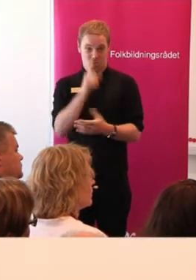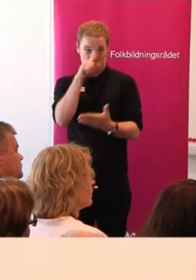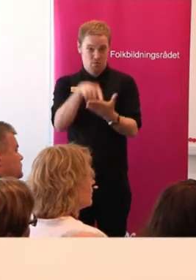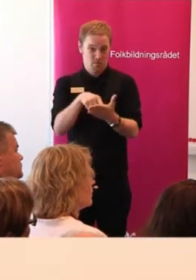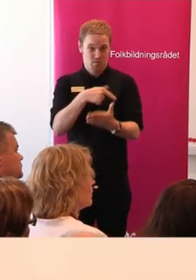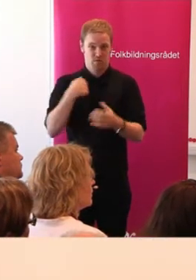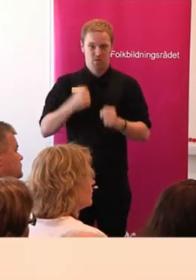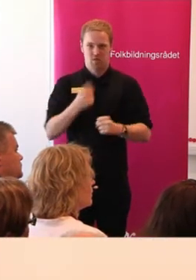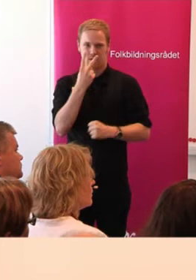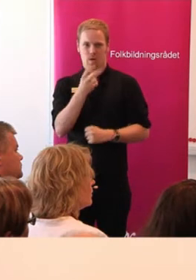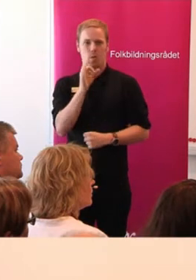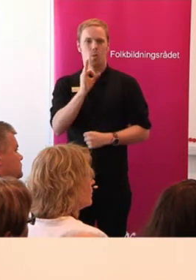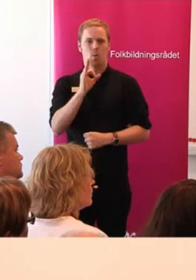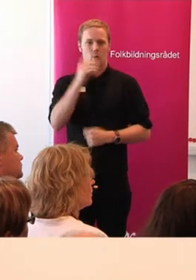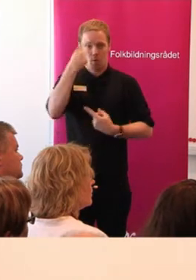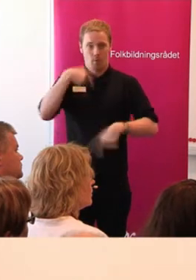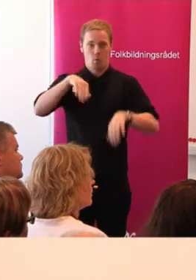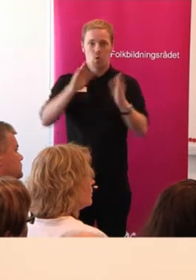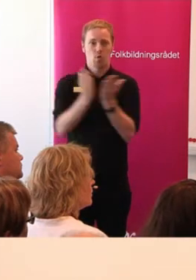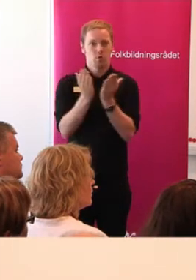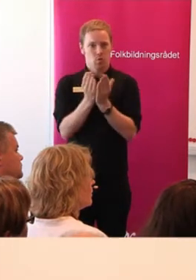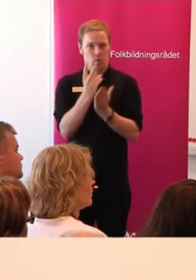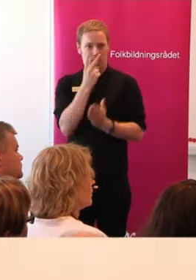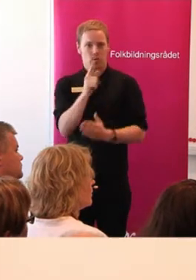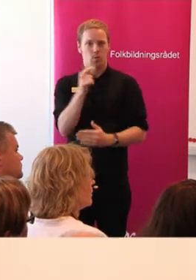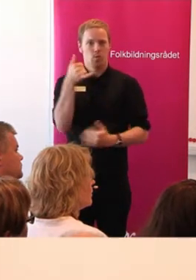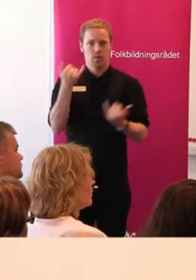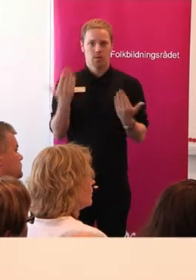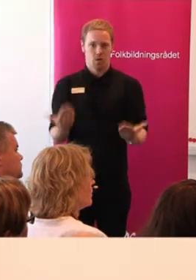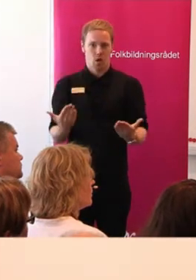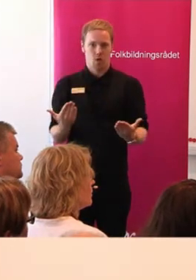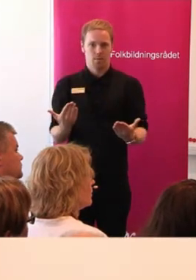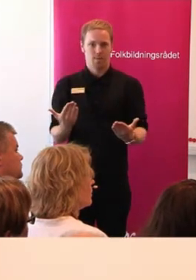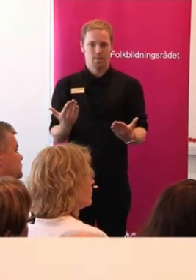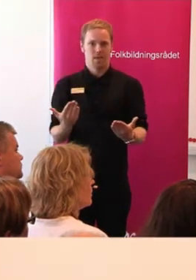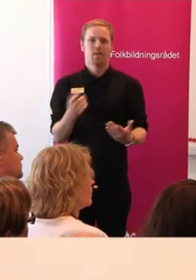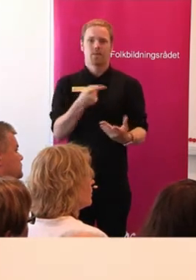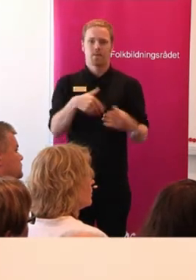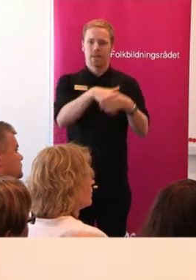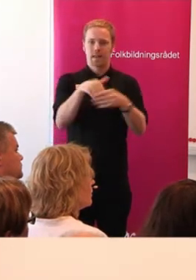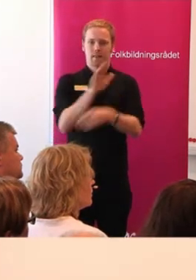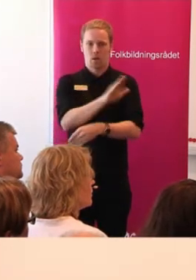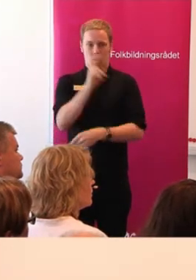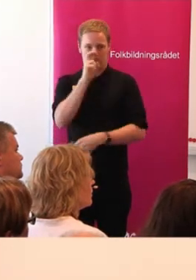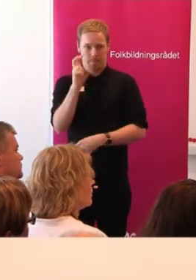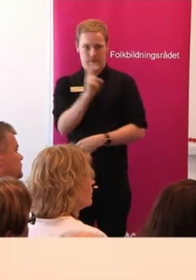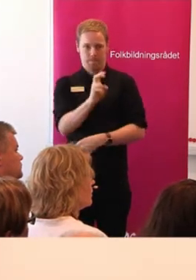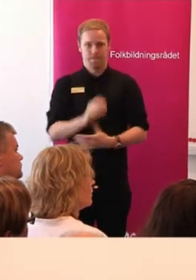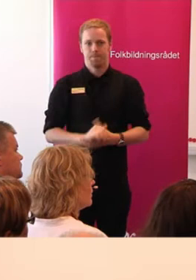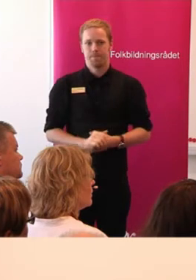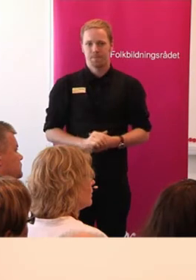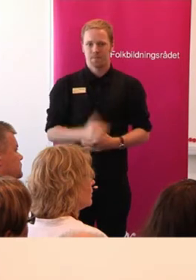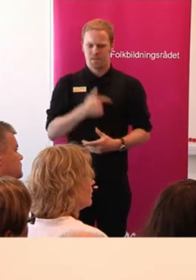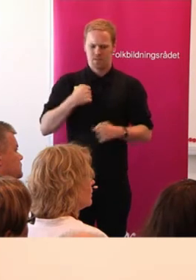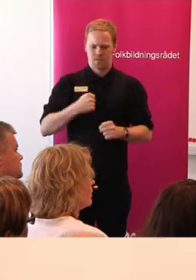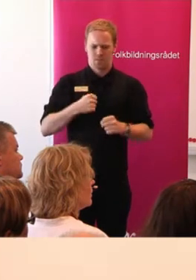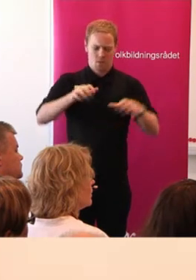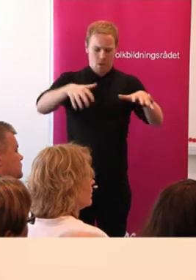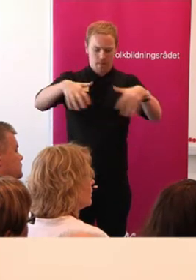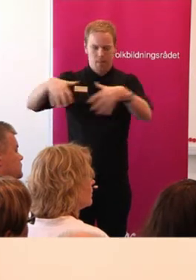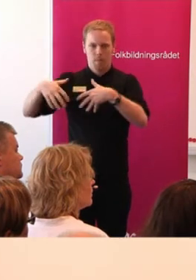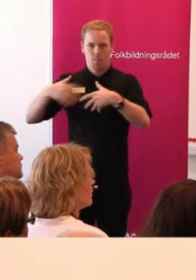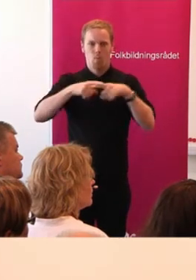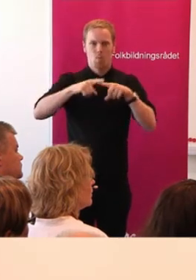idag? Idag, så. Utifrån deltagarnas perspektiv. Och samla ihop erfarenheter